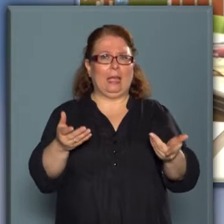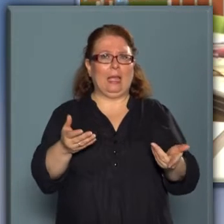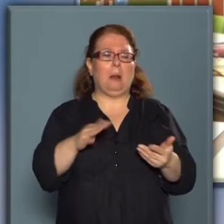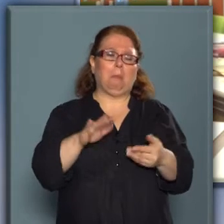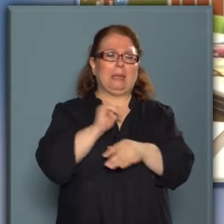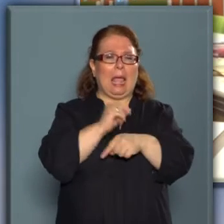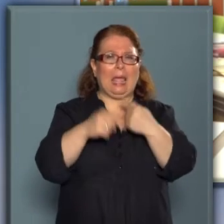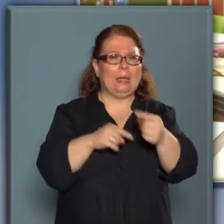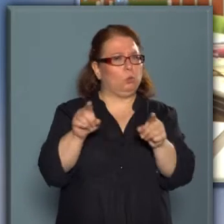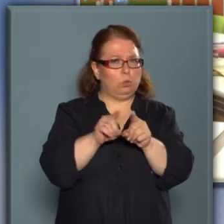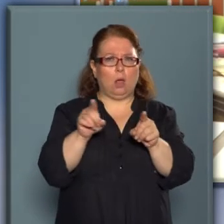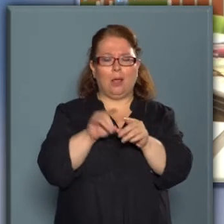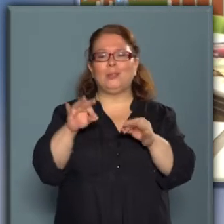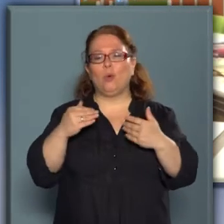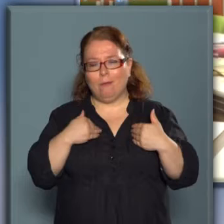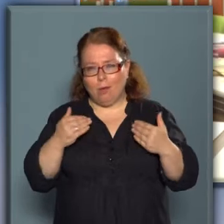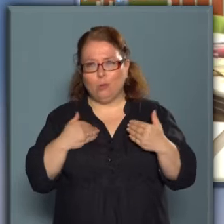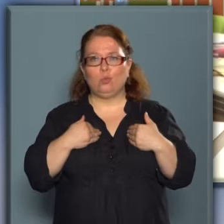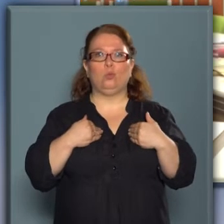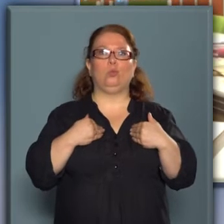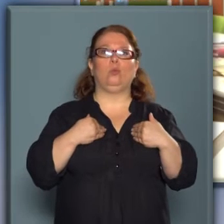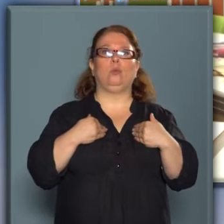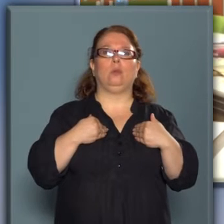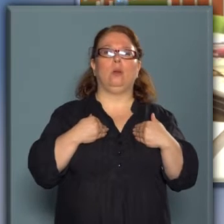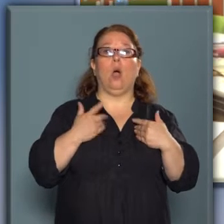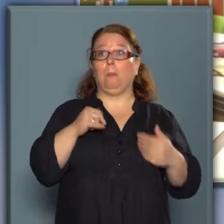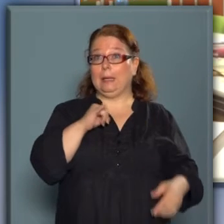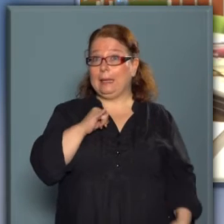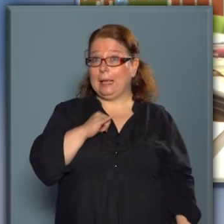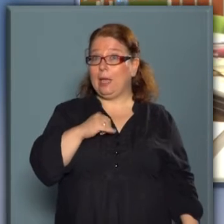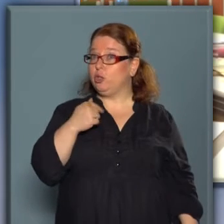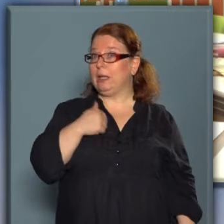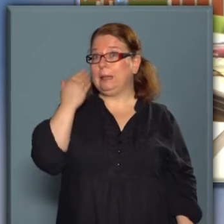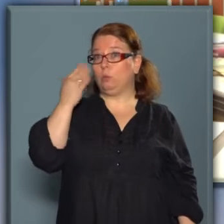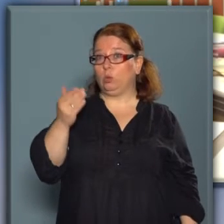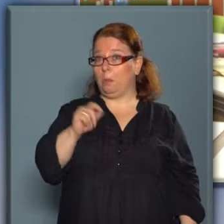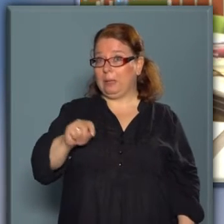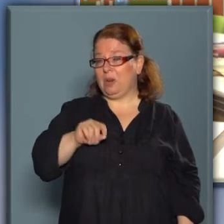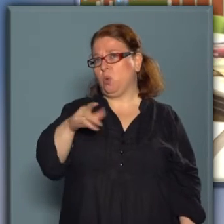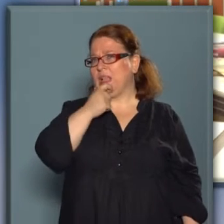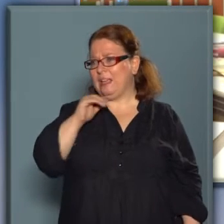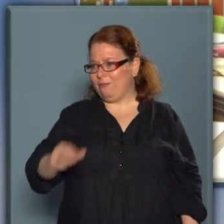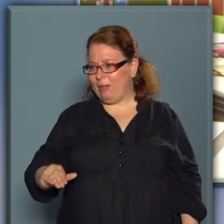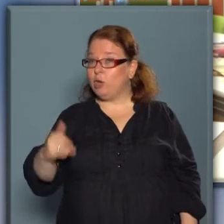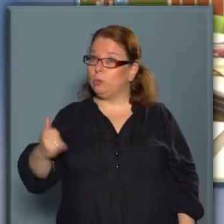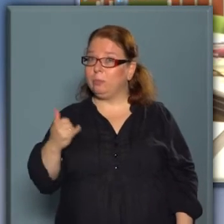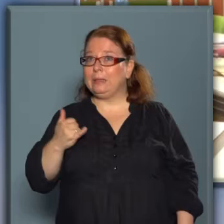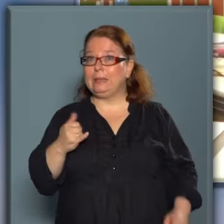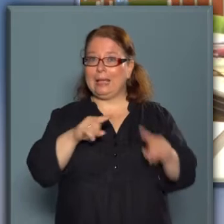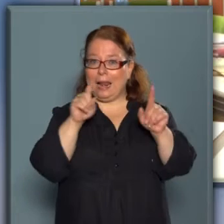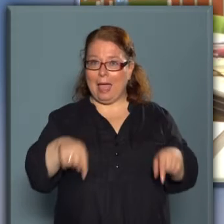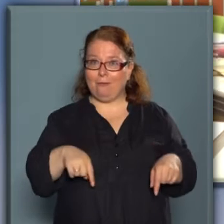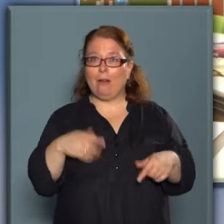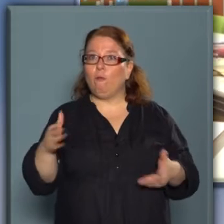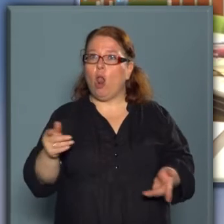minden héten ugyanazt, jól vagyunk. Ami érdekesség, hogy én még nem tudtam írni 5 évesen, de nekem mindig a levél